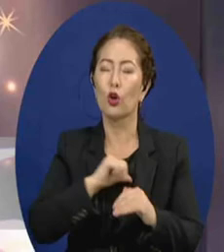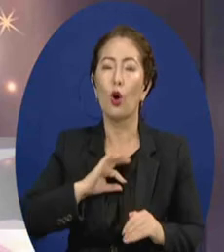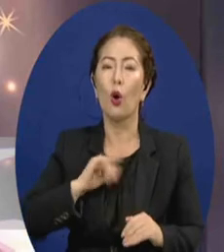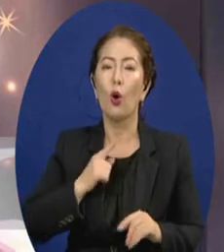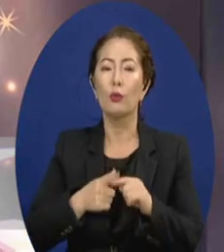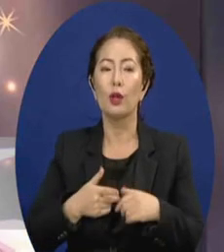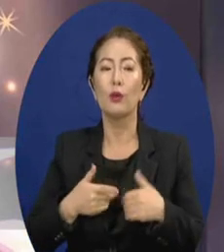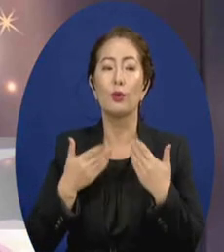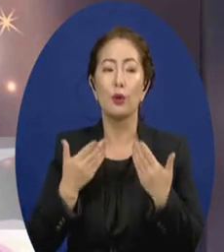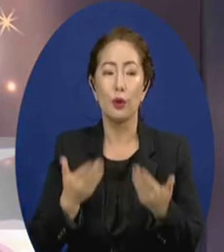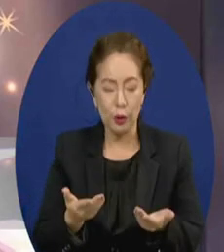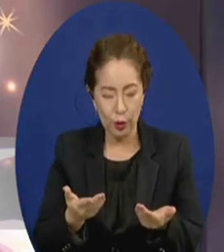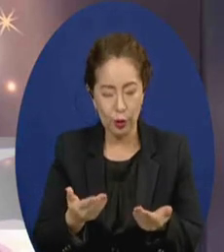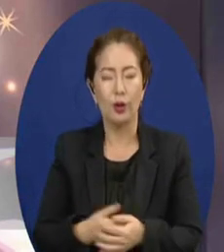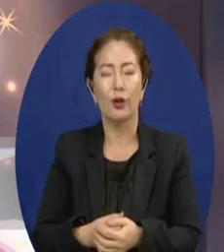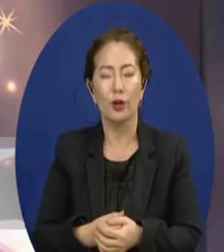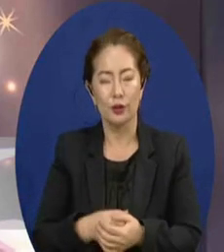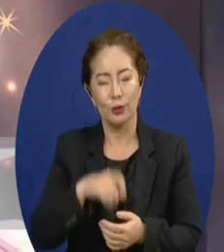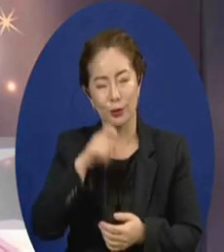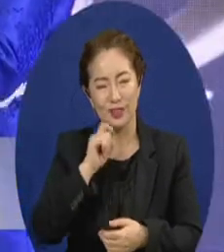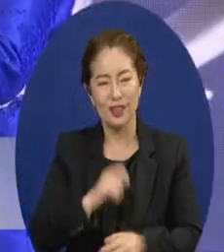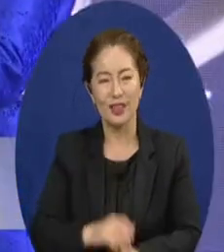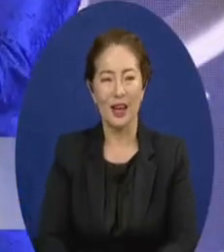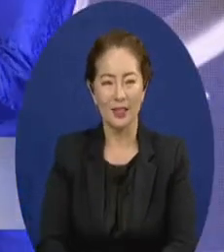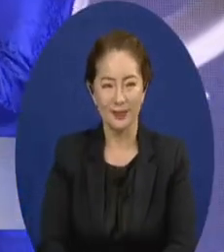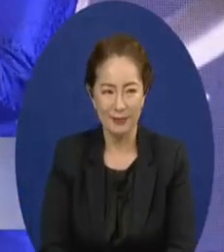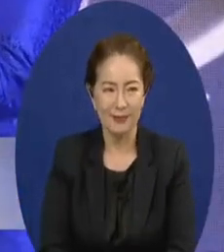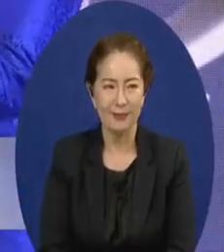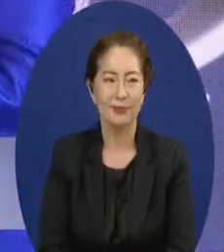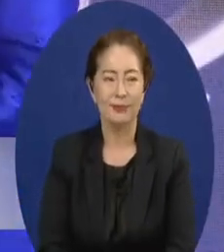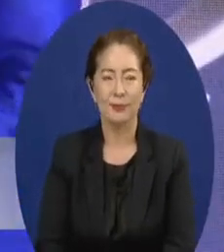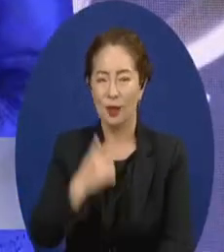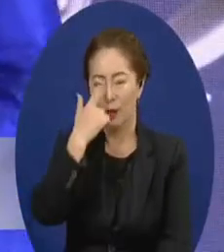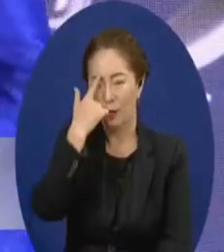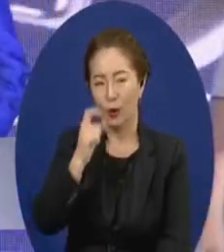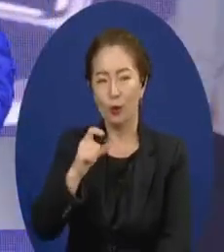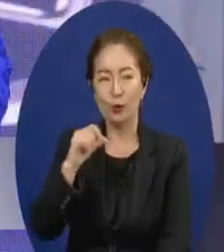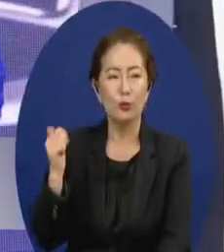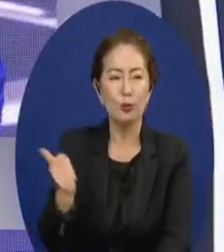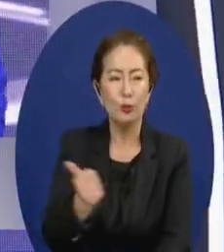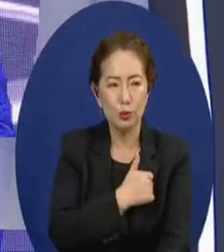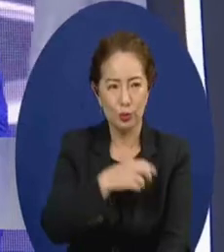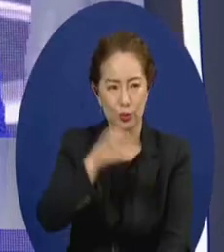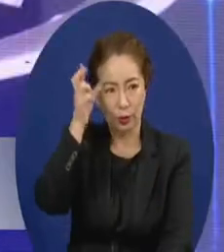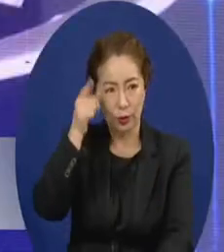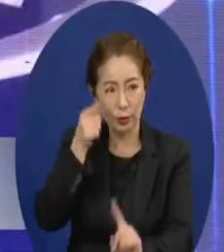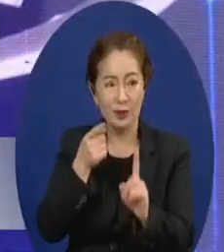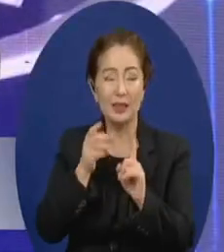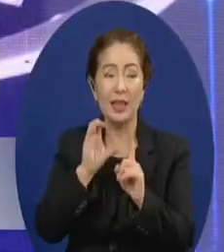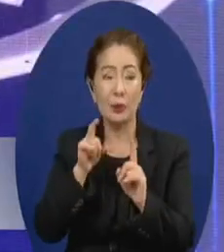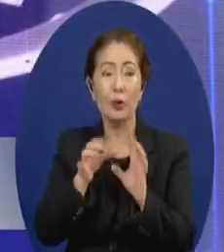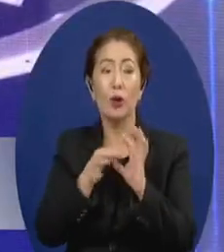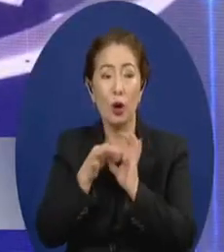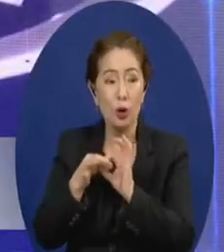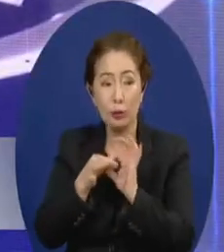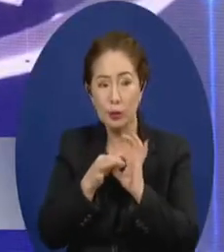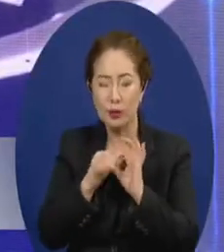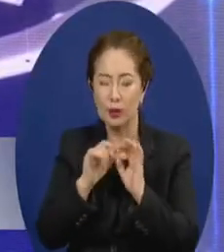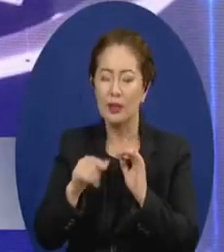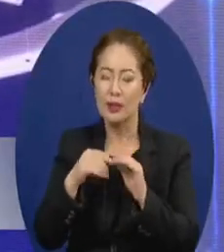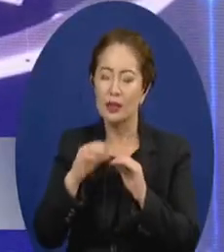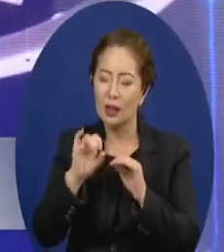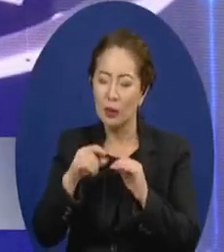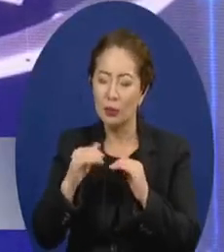нэмрээ оруулаарэ гэж хүсье. Монгол хүн бүр боловсролын салбартай холбогдно, цаашид энэ салбарыг